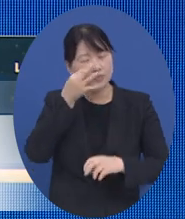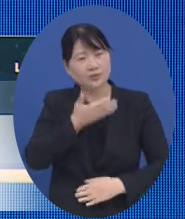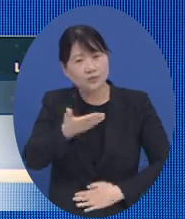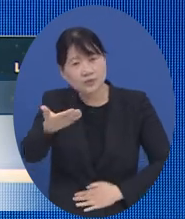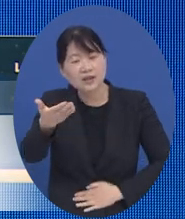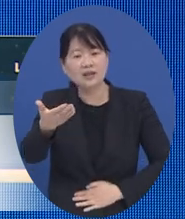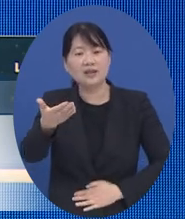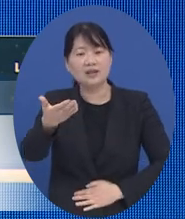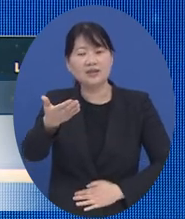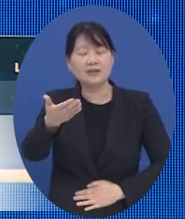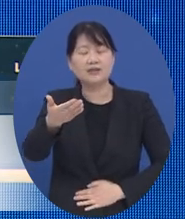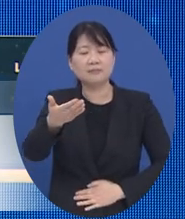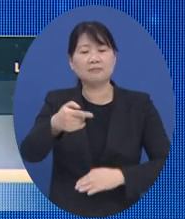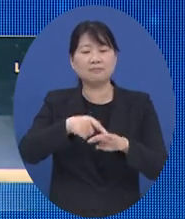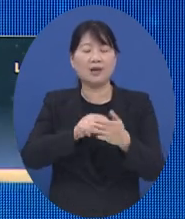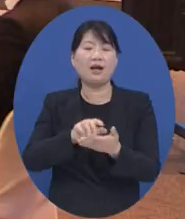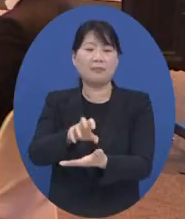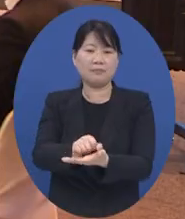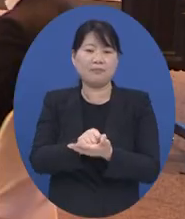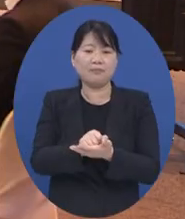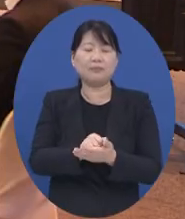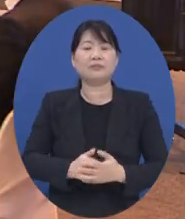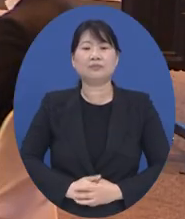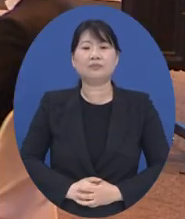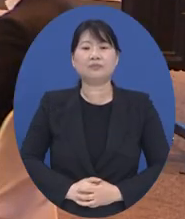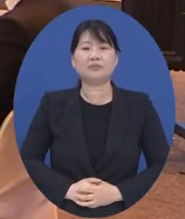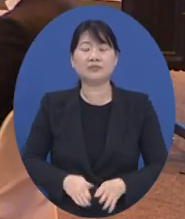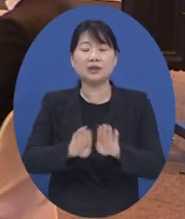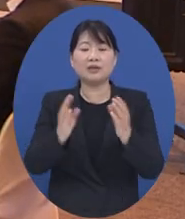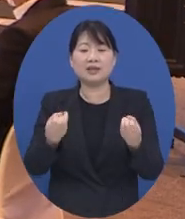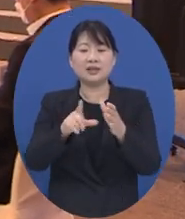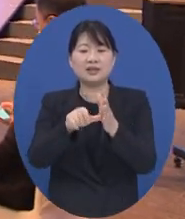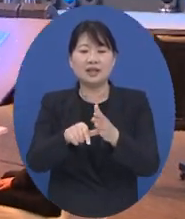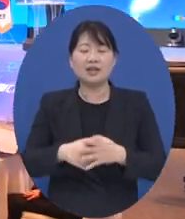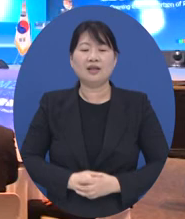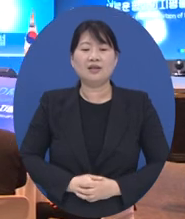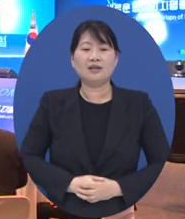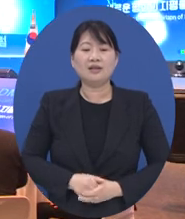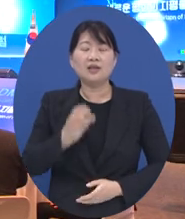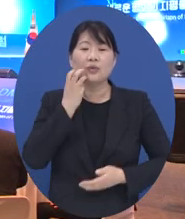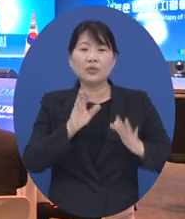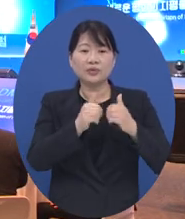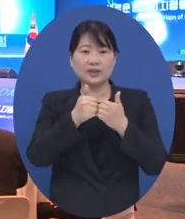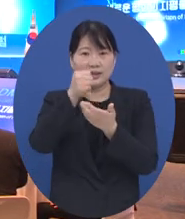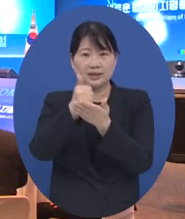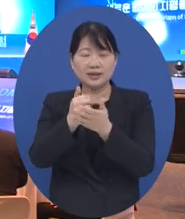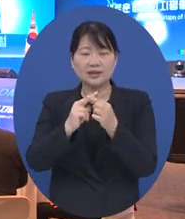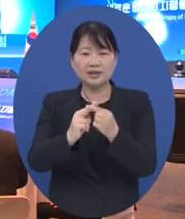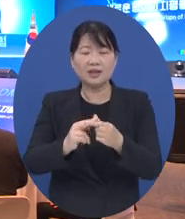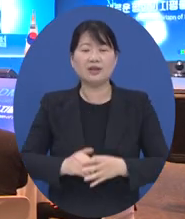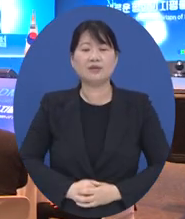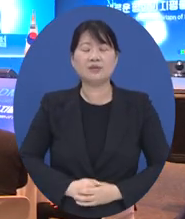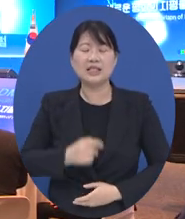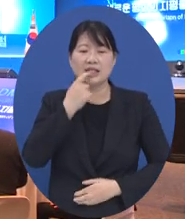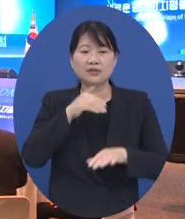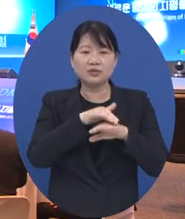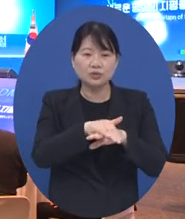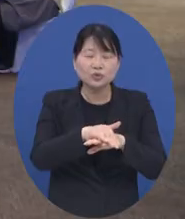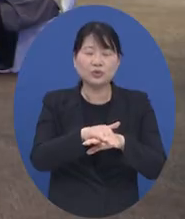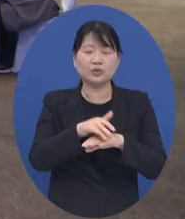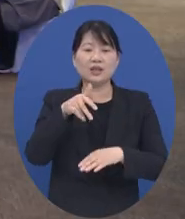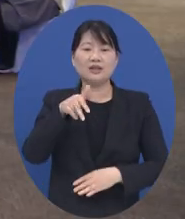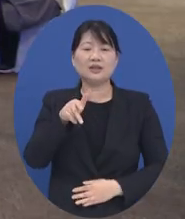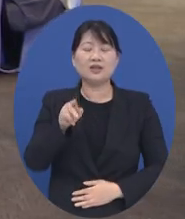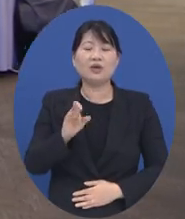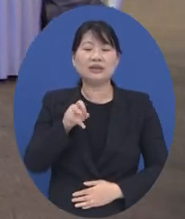펼치겠다는 포부를 담아서 개막식에는 장현국 경기도의회 의장과 정세현